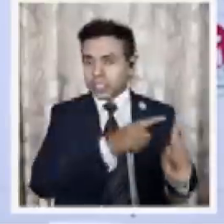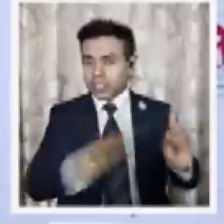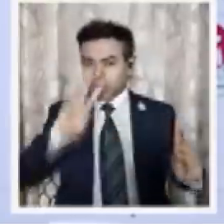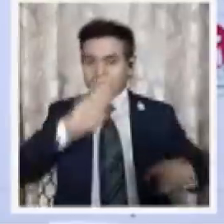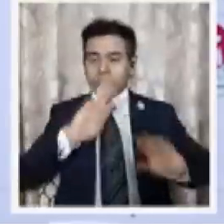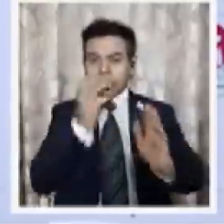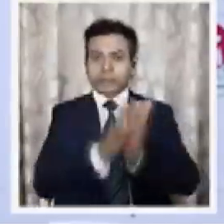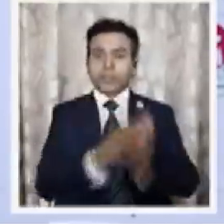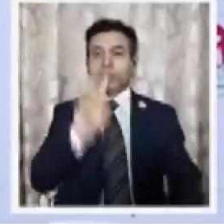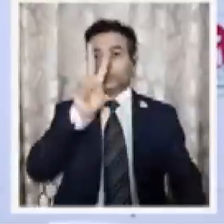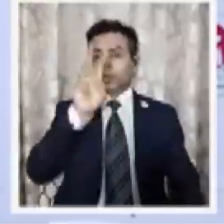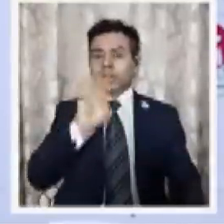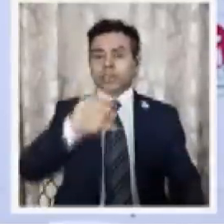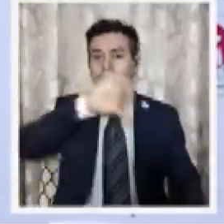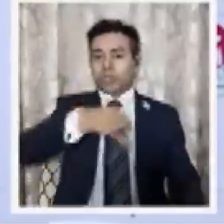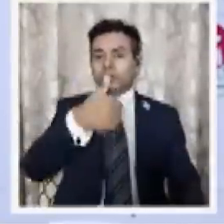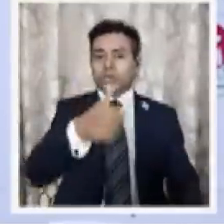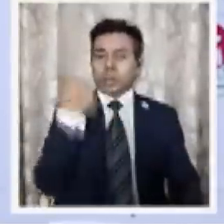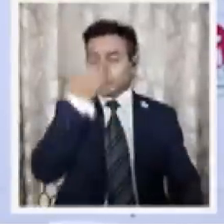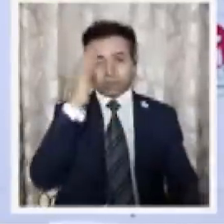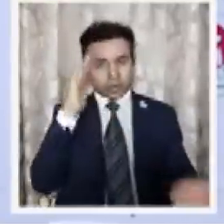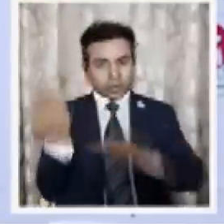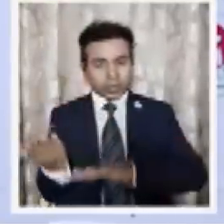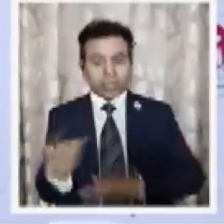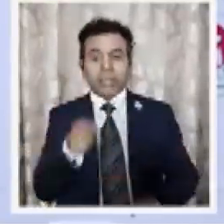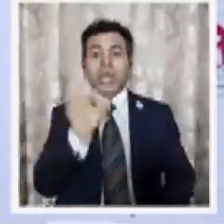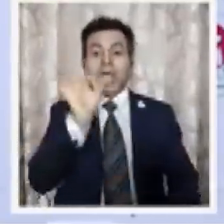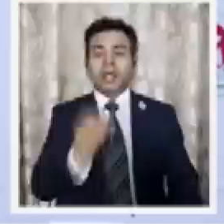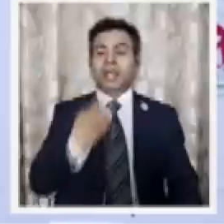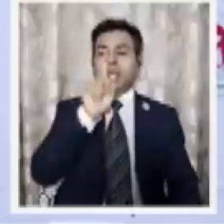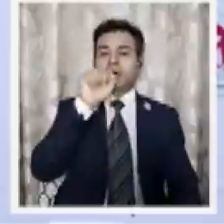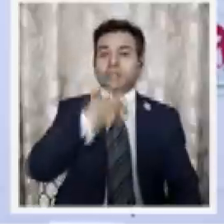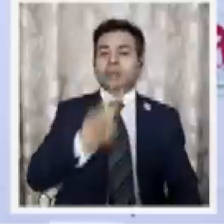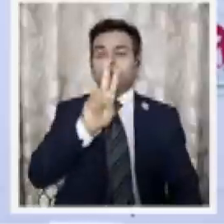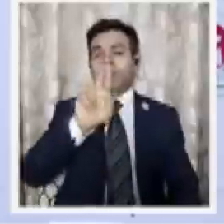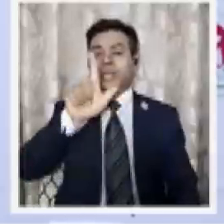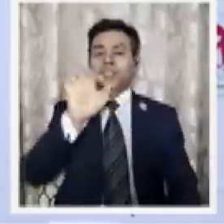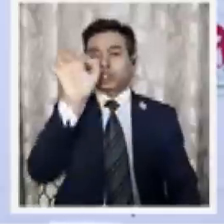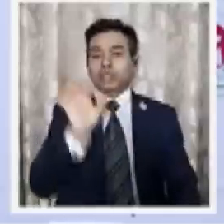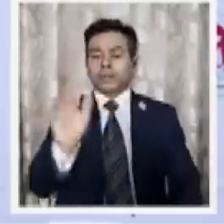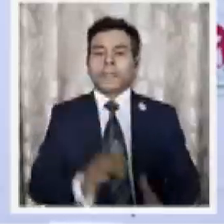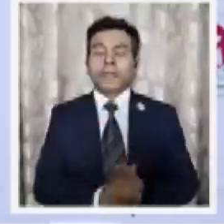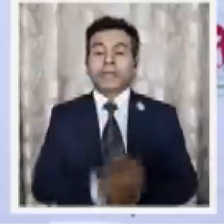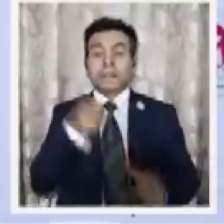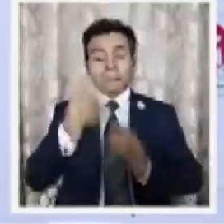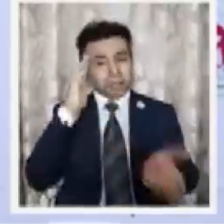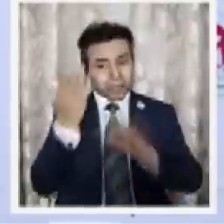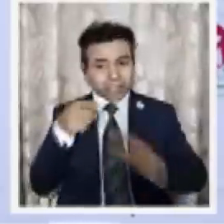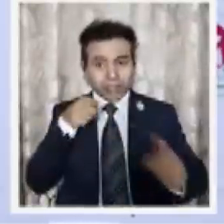24 ঘন্টায় মৃত্যুবরণ করেছেন 44 জন, এ পর্যন্ত 2,096 জন। শনাক্ত বিবেচনায় মৃত্যুর হার